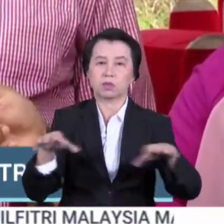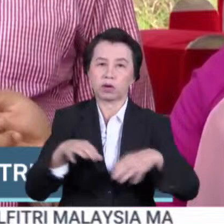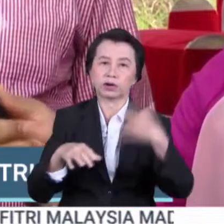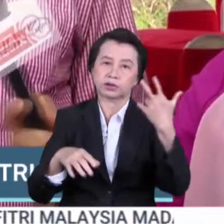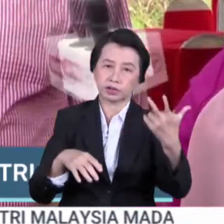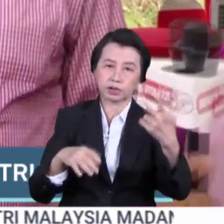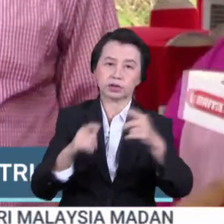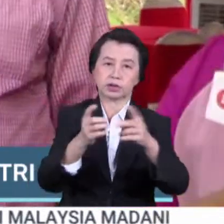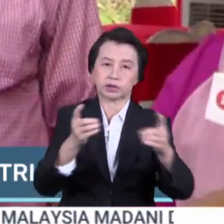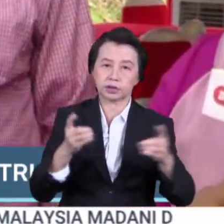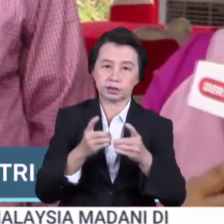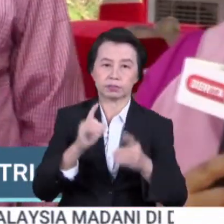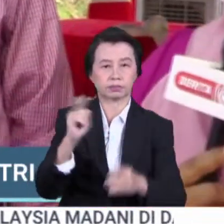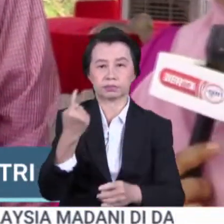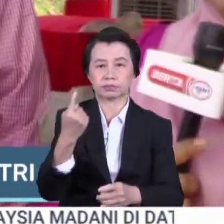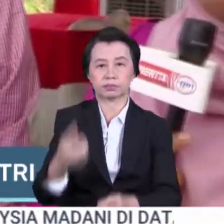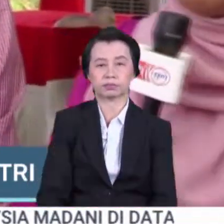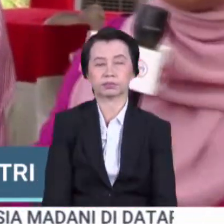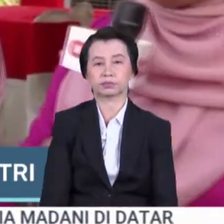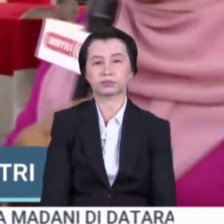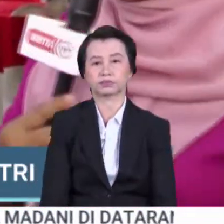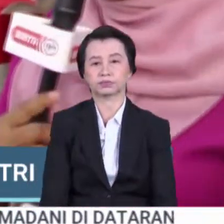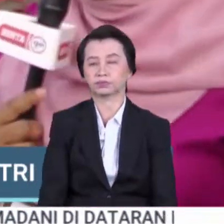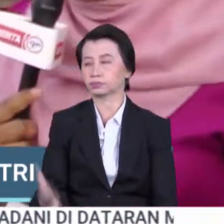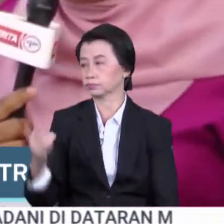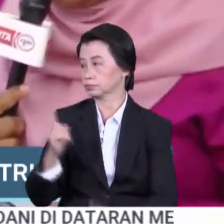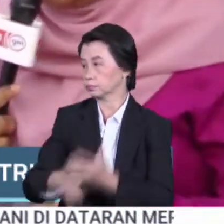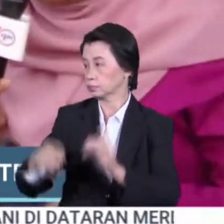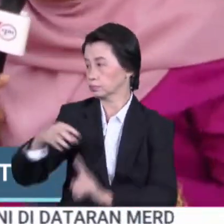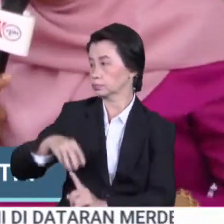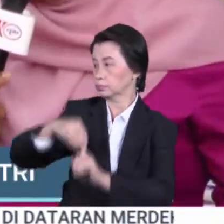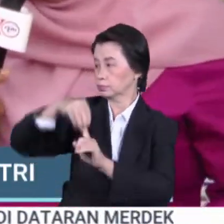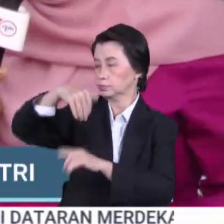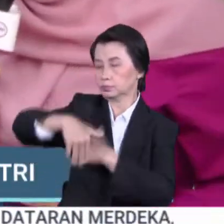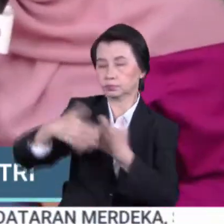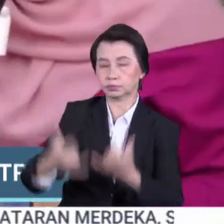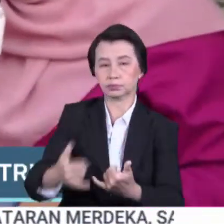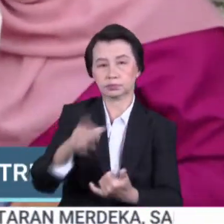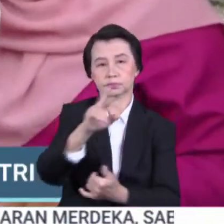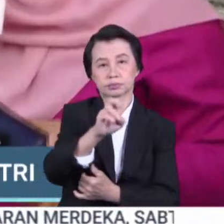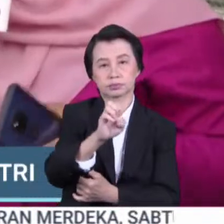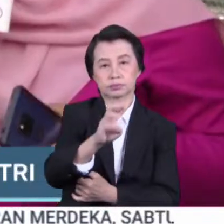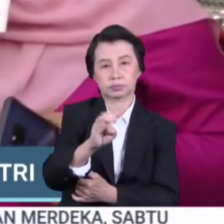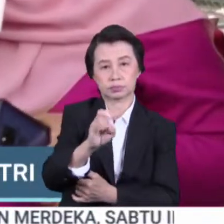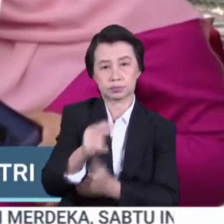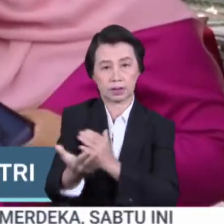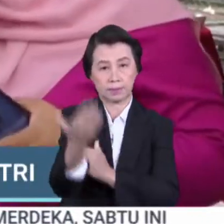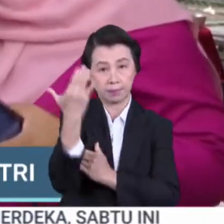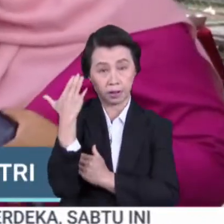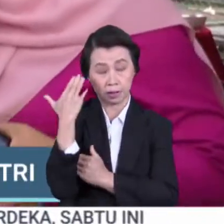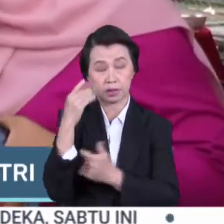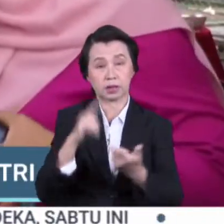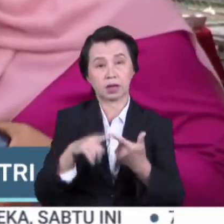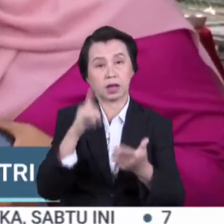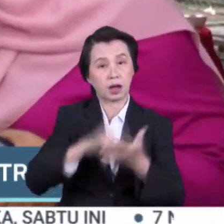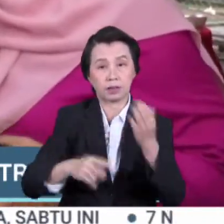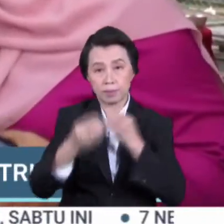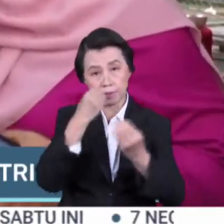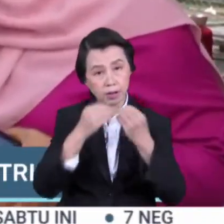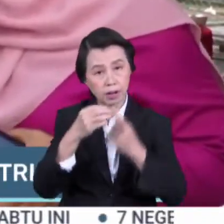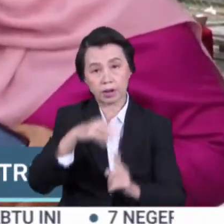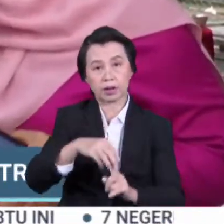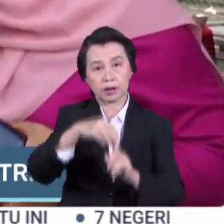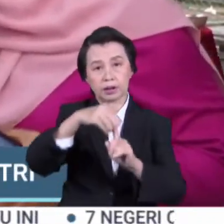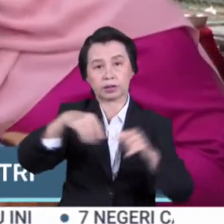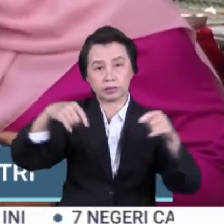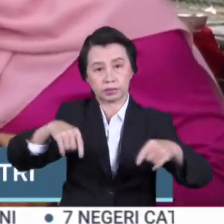rewangnya. Dato' Sri, apa istimewanya malam ini selain daripada rewang pada sebelah pagi, dan juga apa makanan istimewanya di